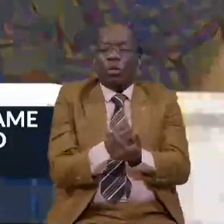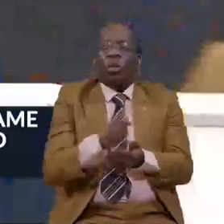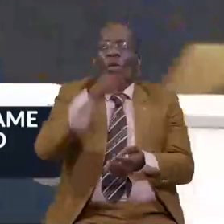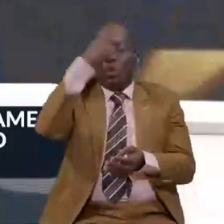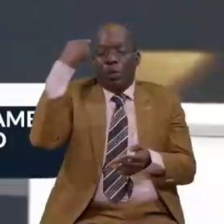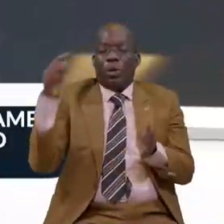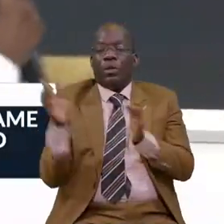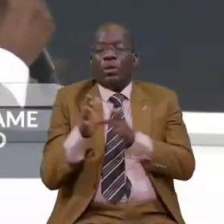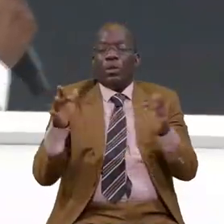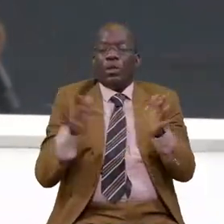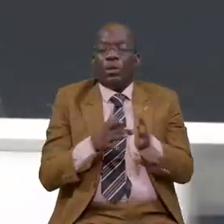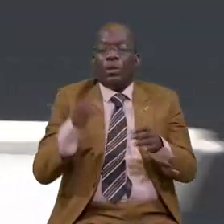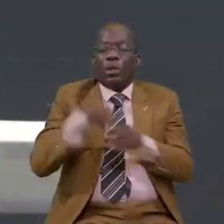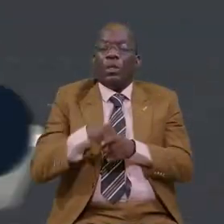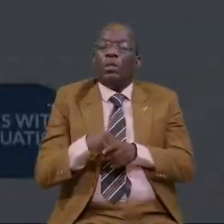aujourd'hui. Amen.